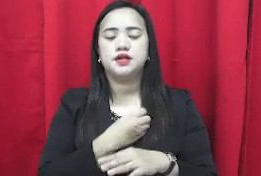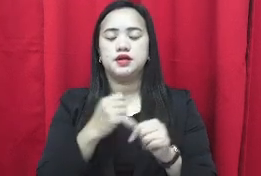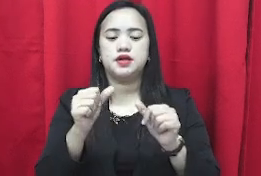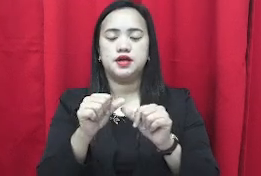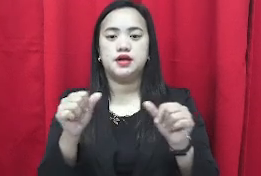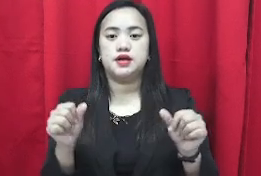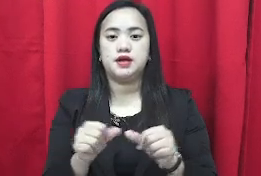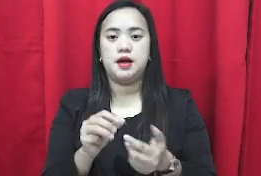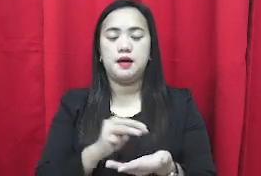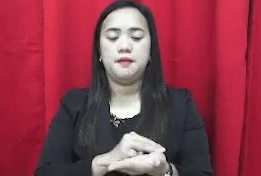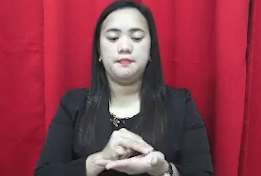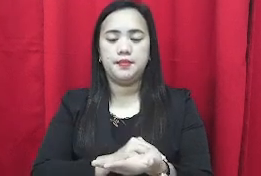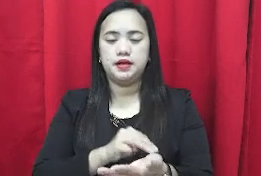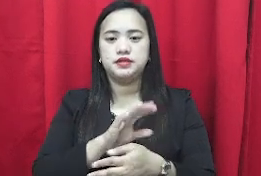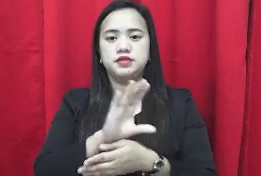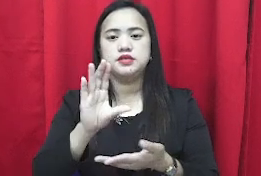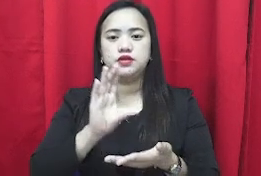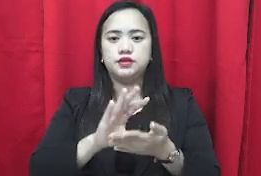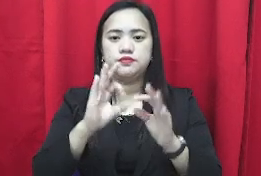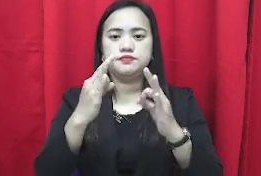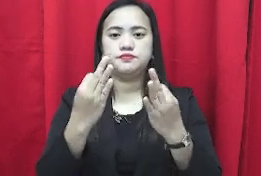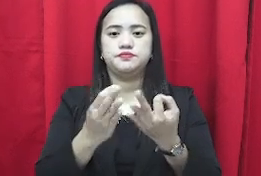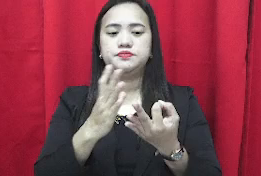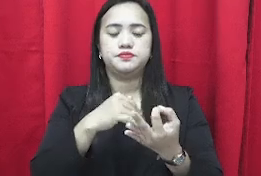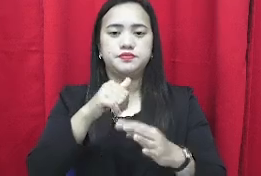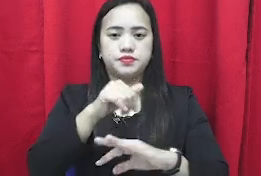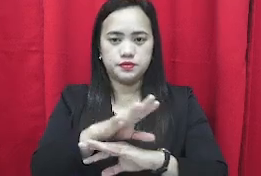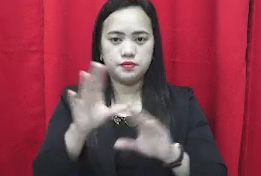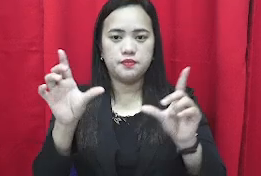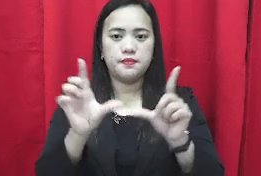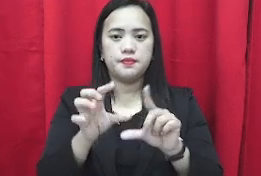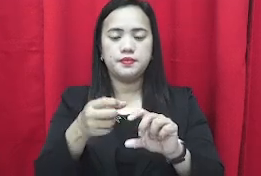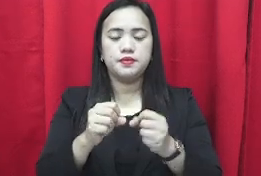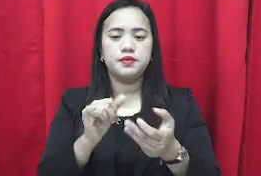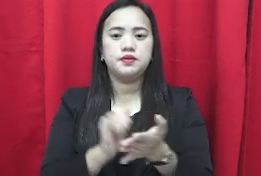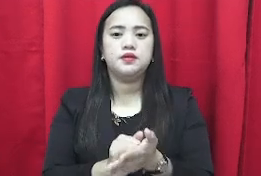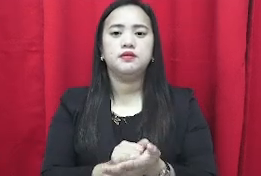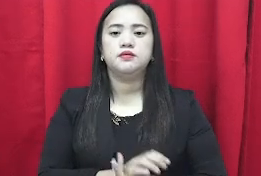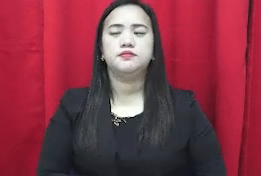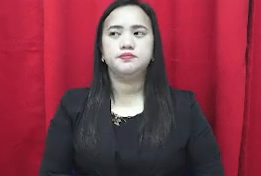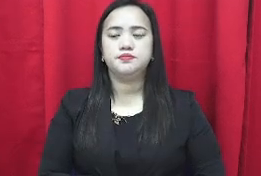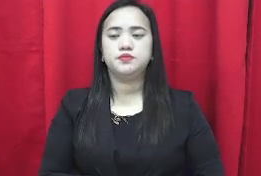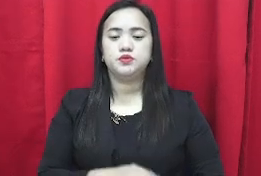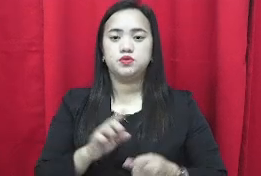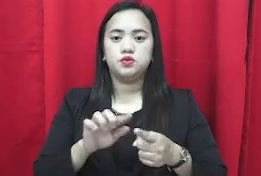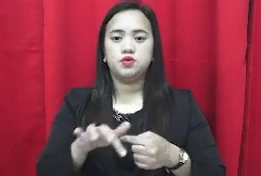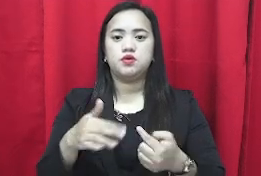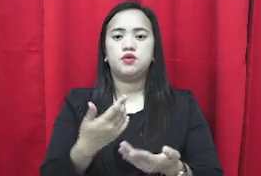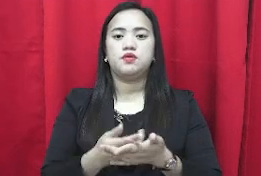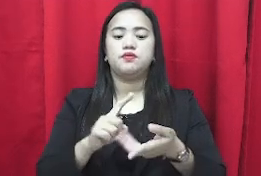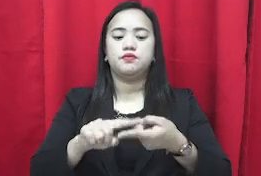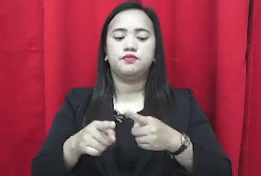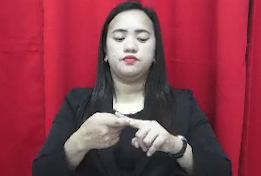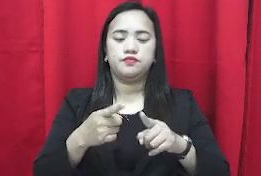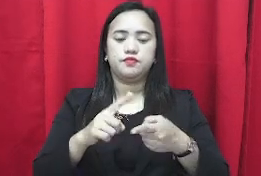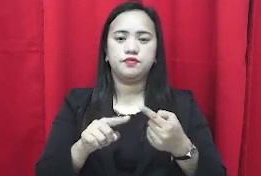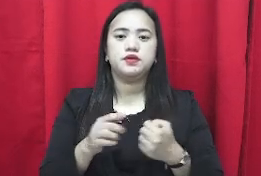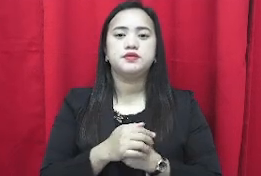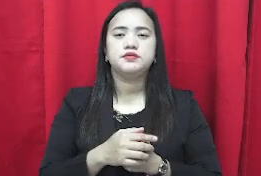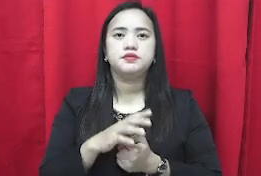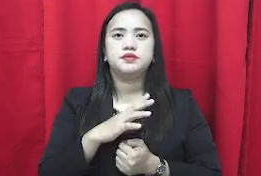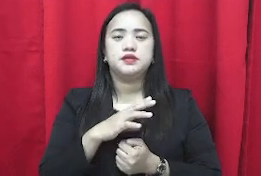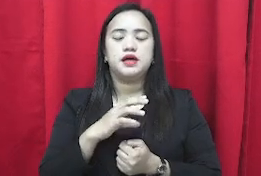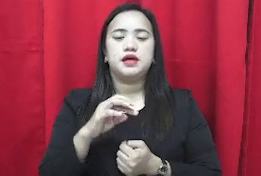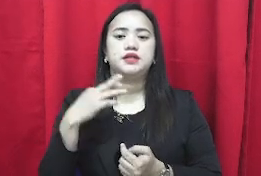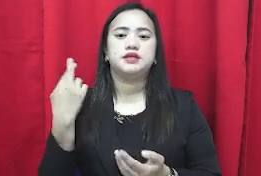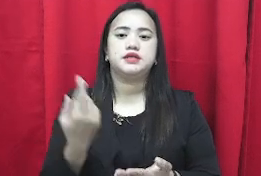family tutok lamang kayo at i-send ang link sa mga kapatiran sa mga kaibigan at kamag-anakan upang maging sila'y makatanggap